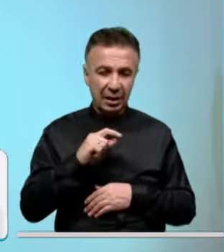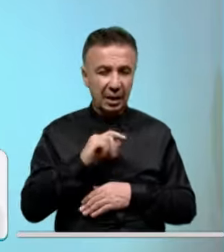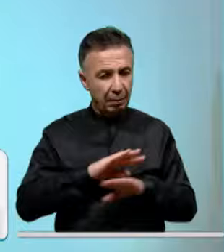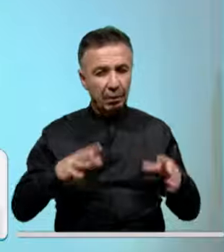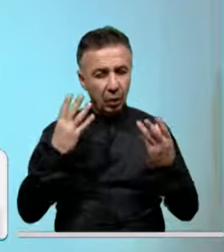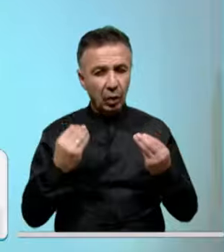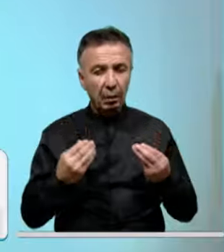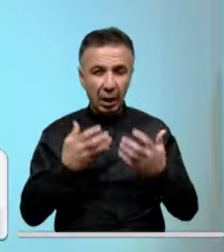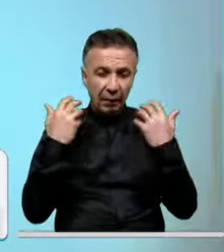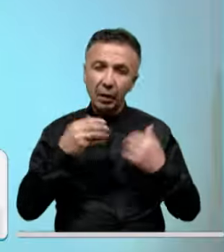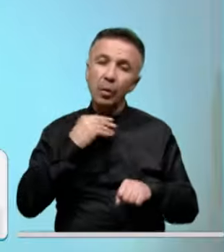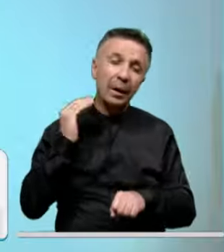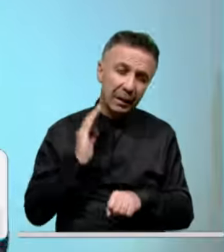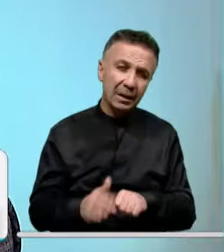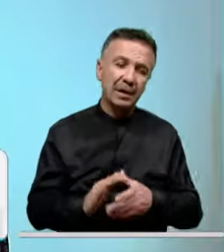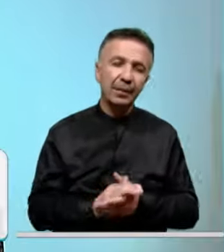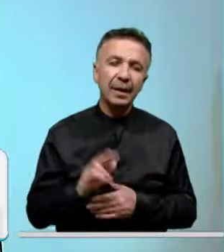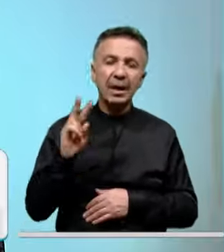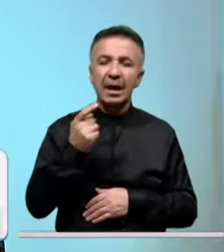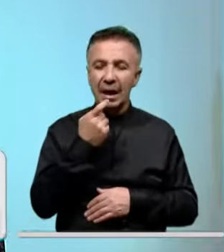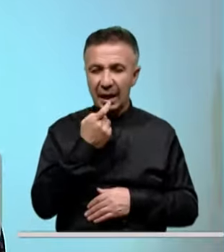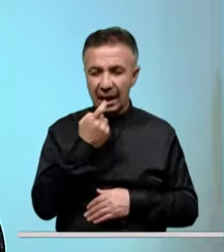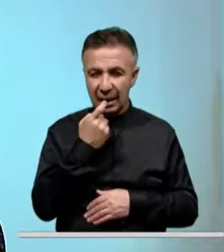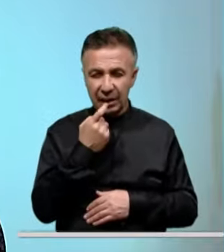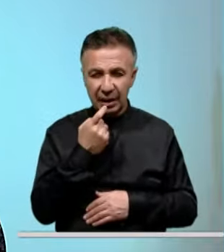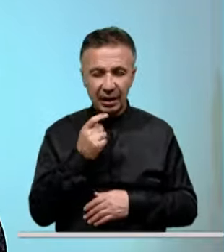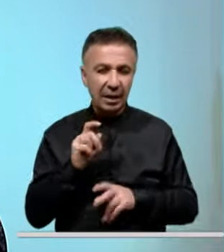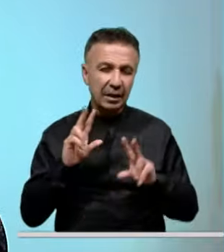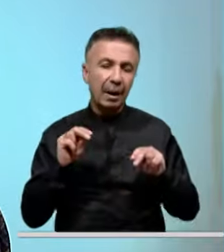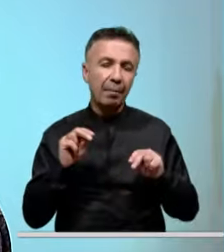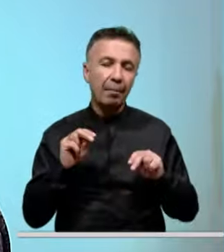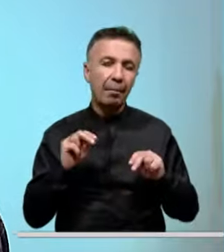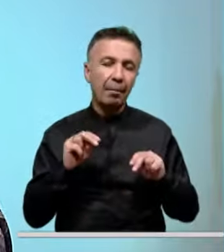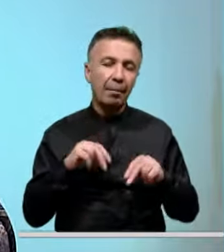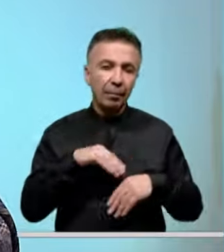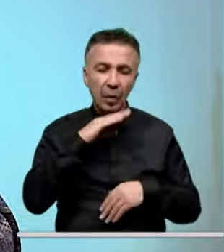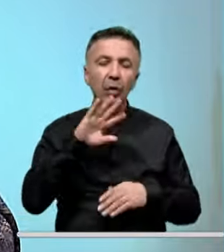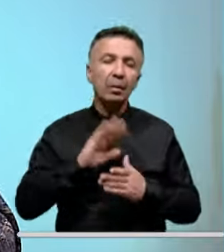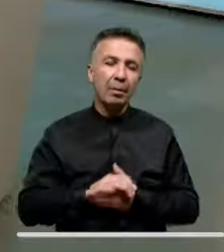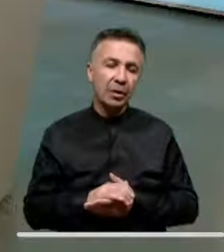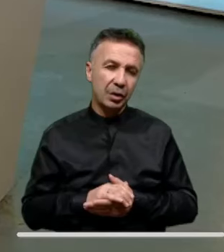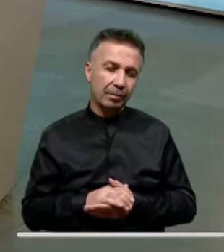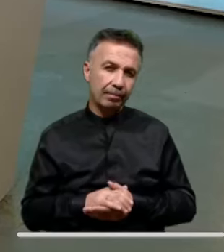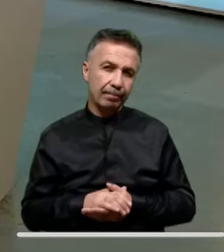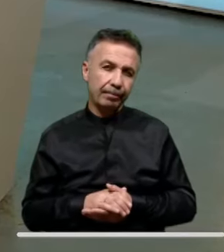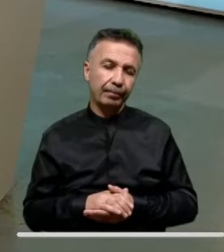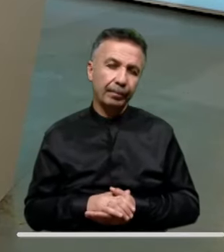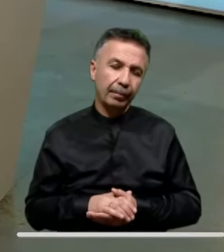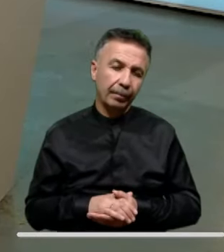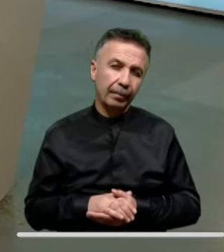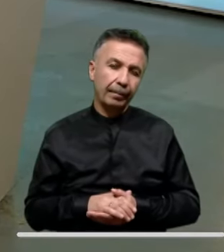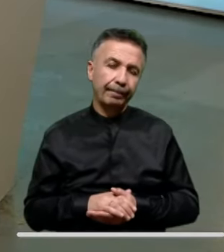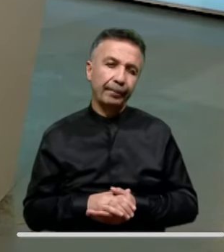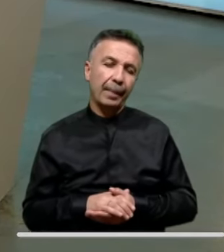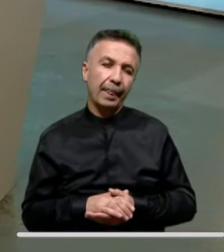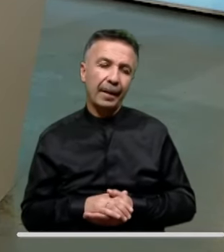edilir. 2 yaşını doldurmamış hocam. Ama kapak atmış. Kapak atması mümkün değil. Biyolojik olarak zaten bu